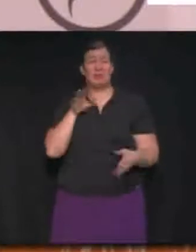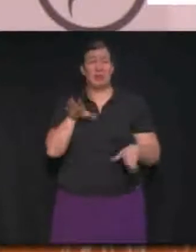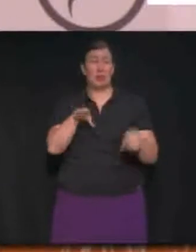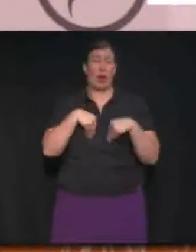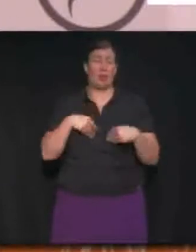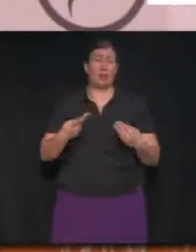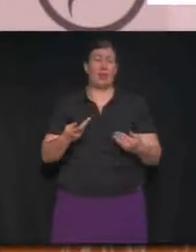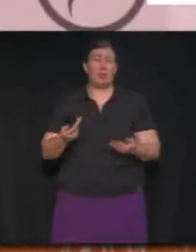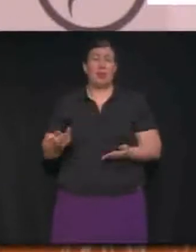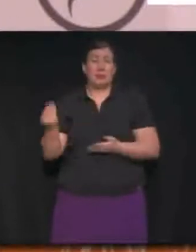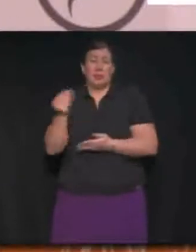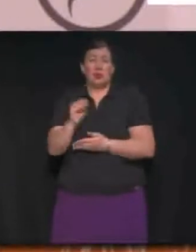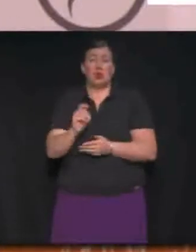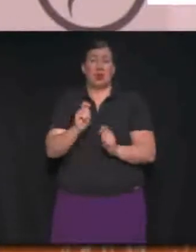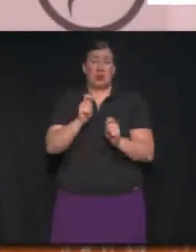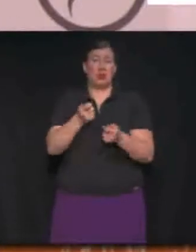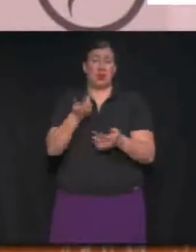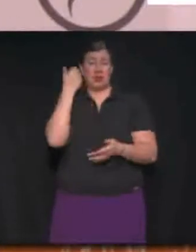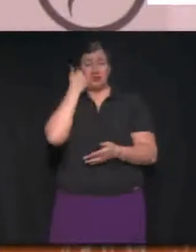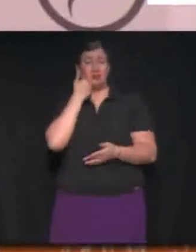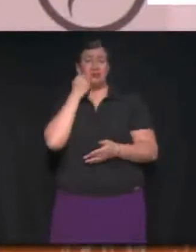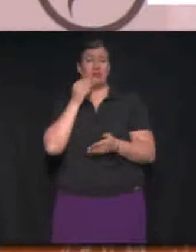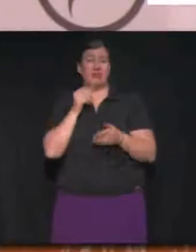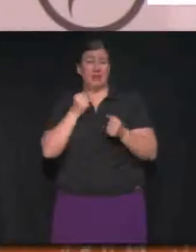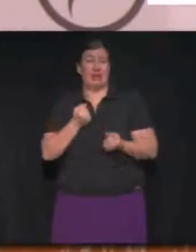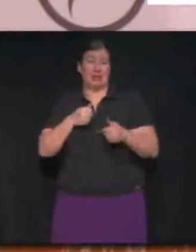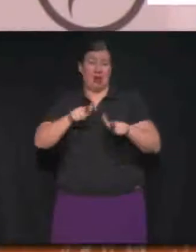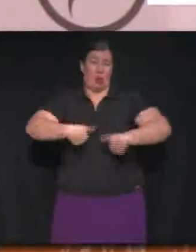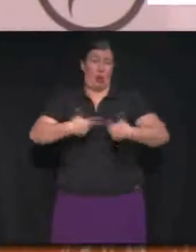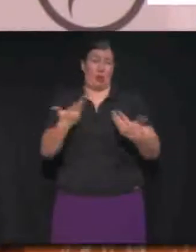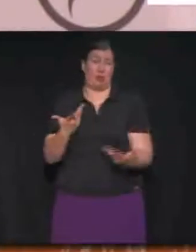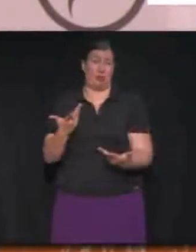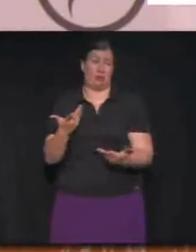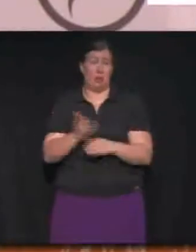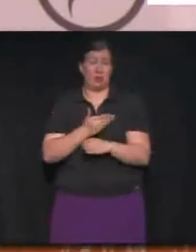beginnen könnten eine Entscheidung und